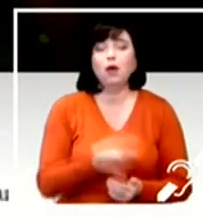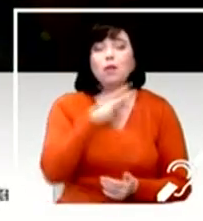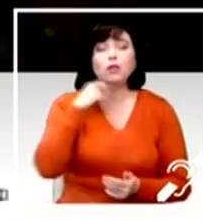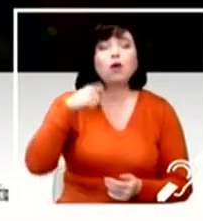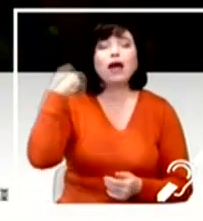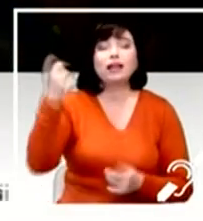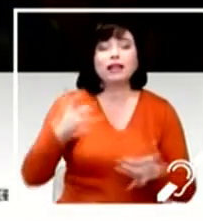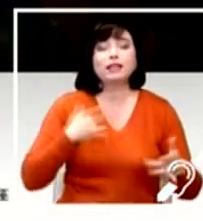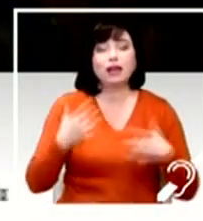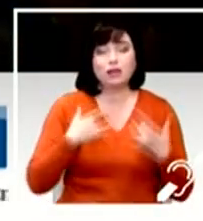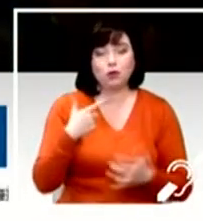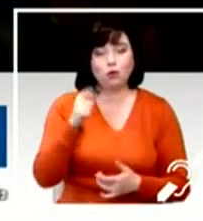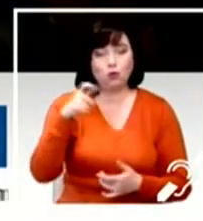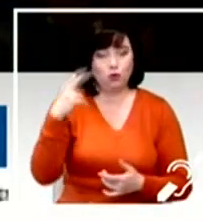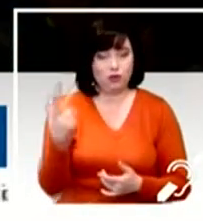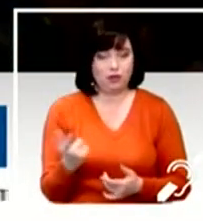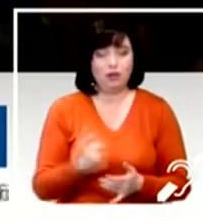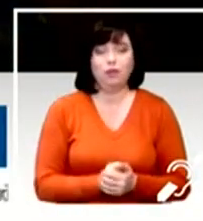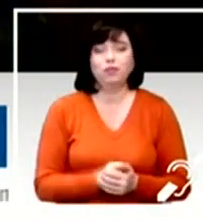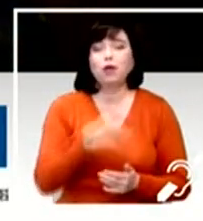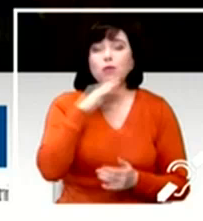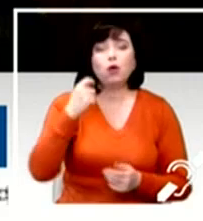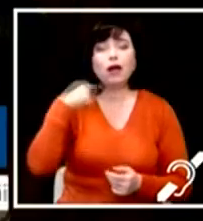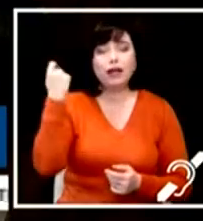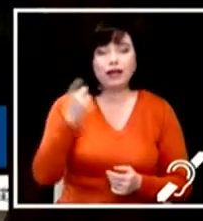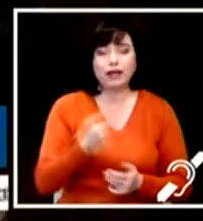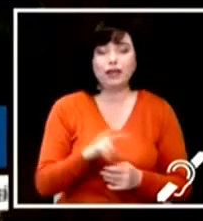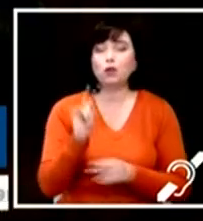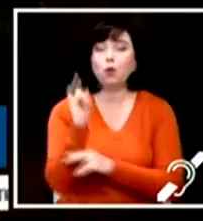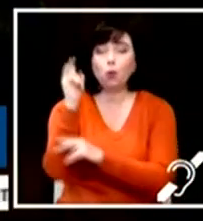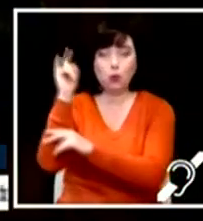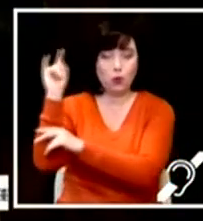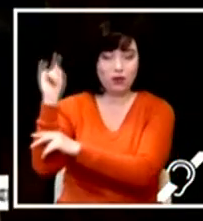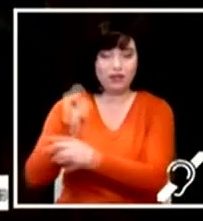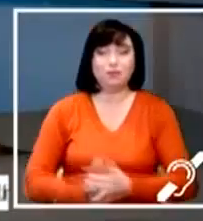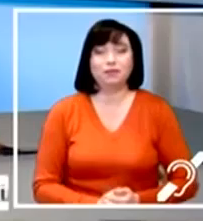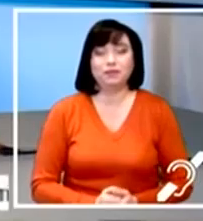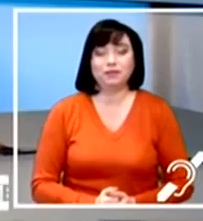ani Teatrul Guguță, la mulți ani Papușe.